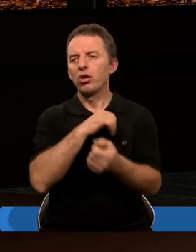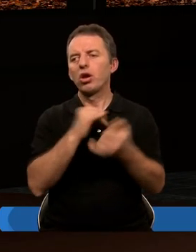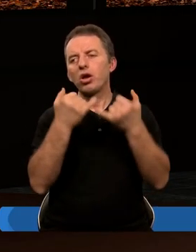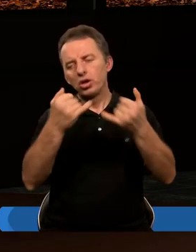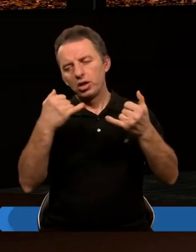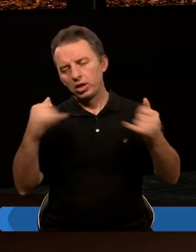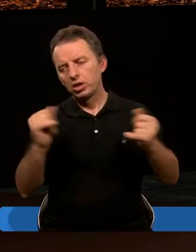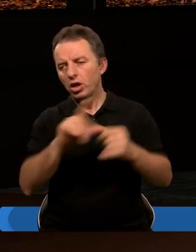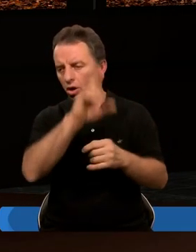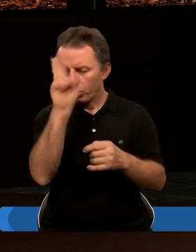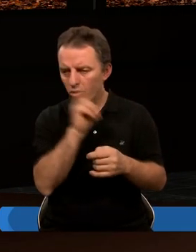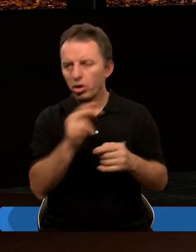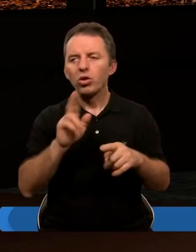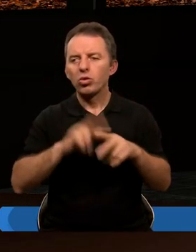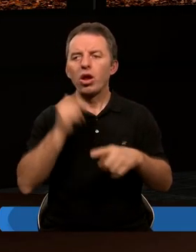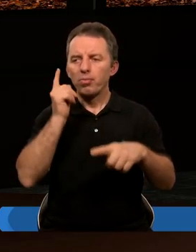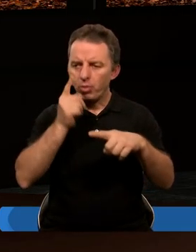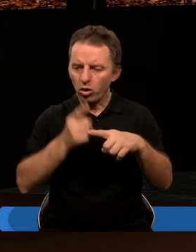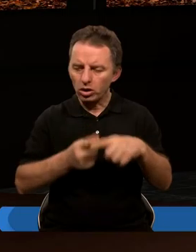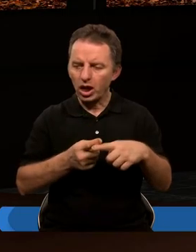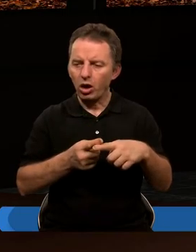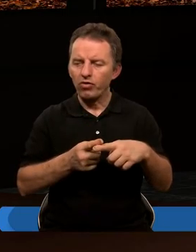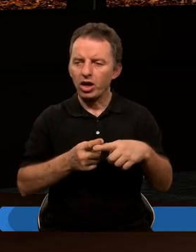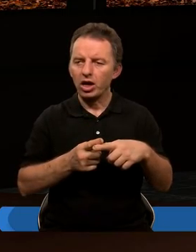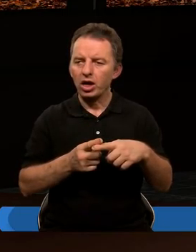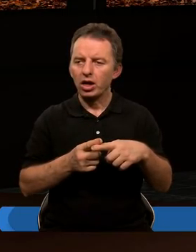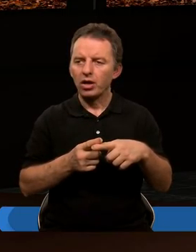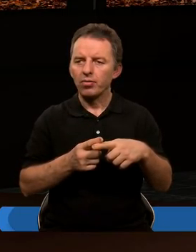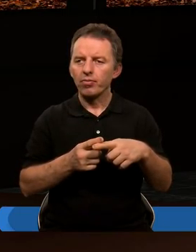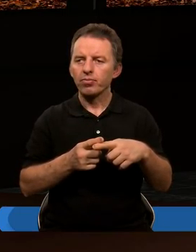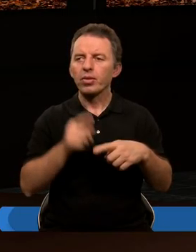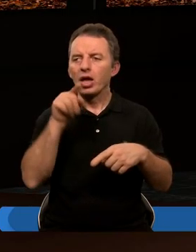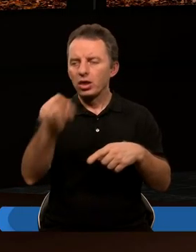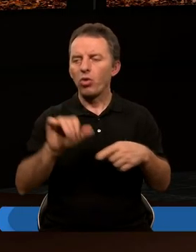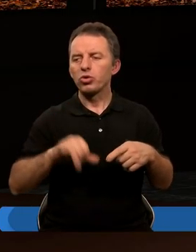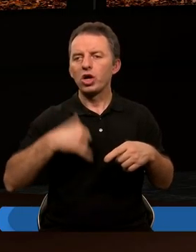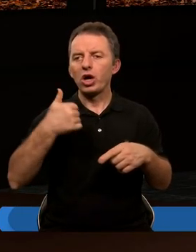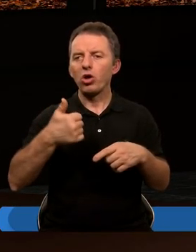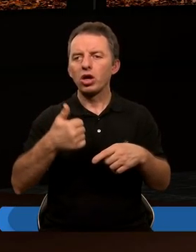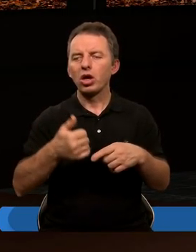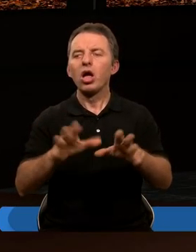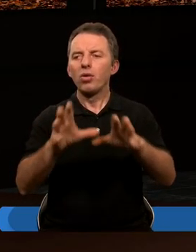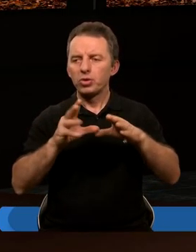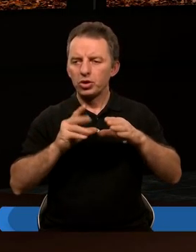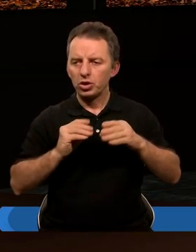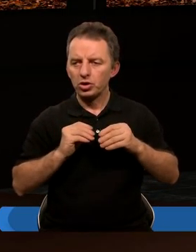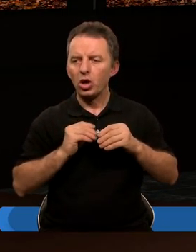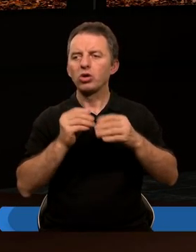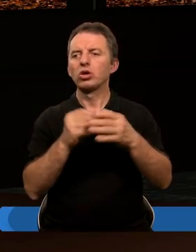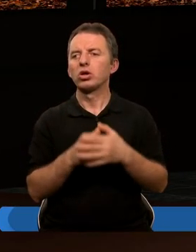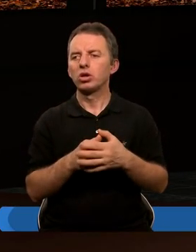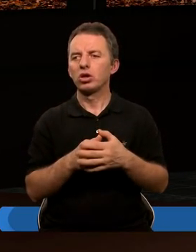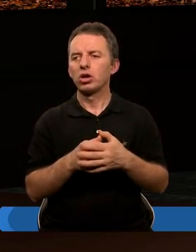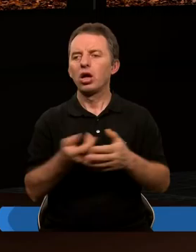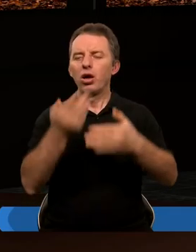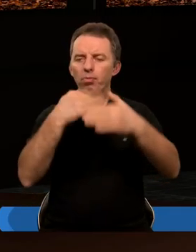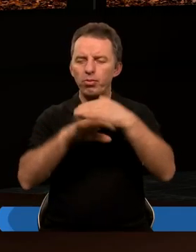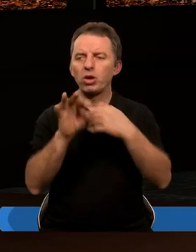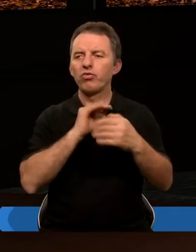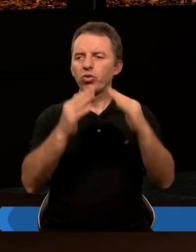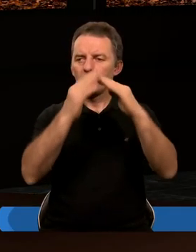inni rodzice, którzy postanowili tę sierotę przyjąć pod